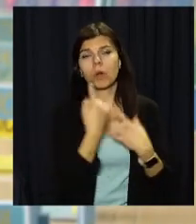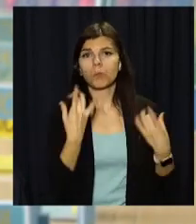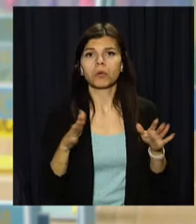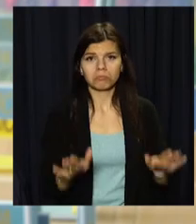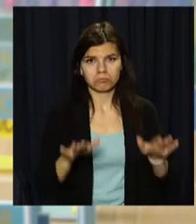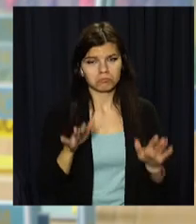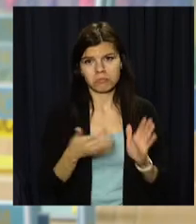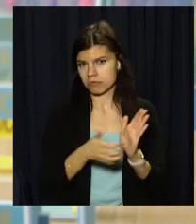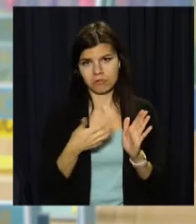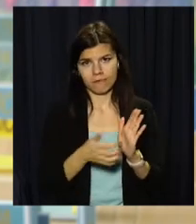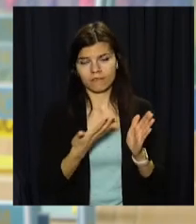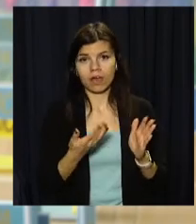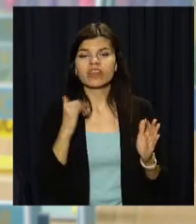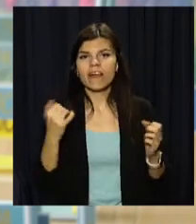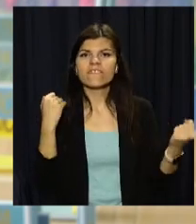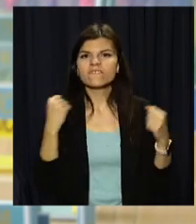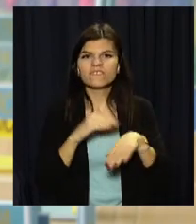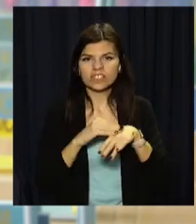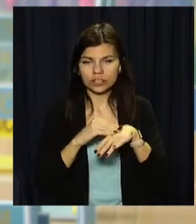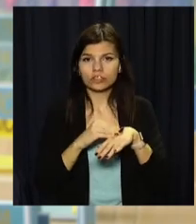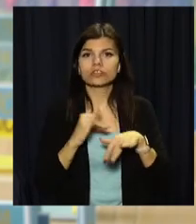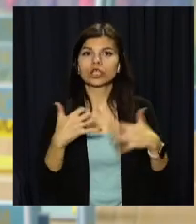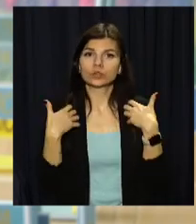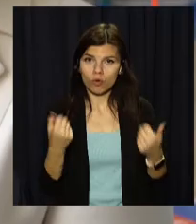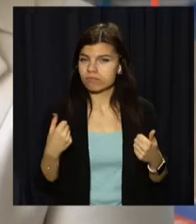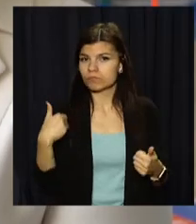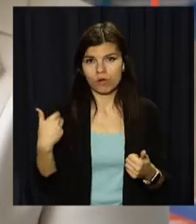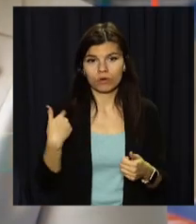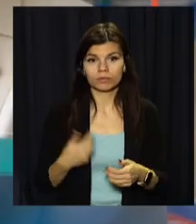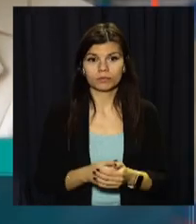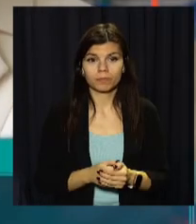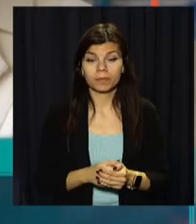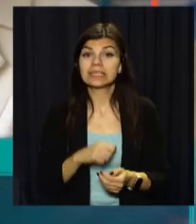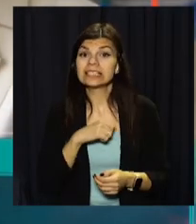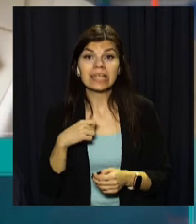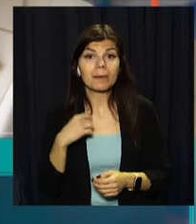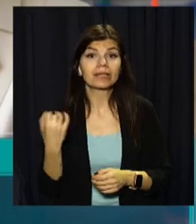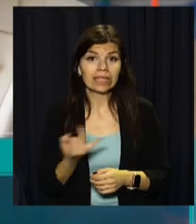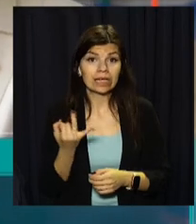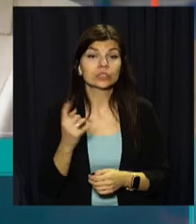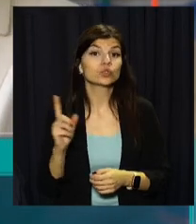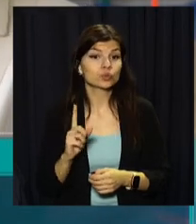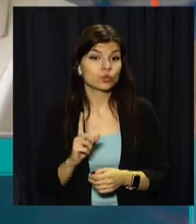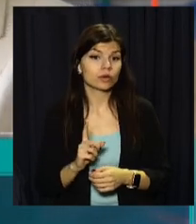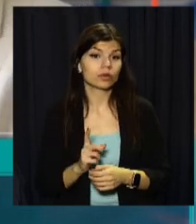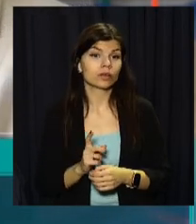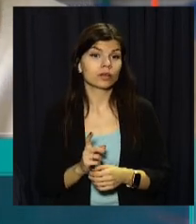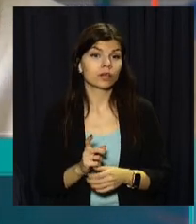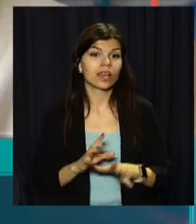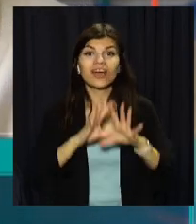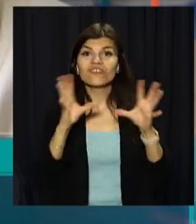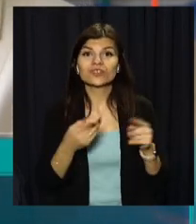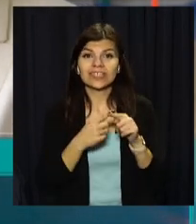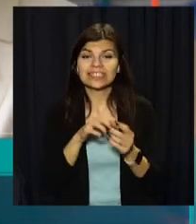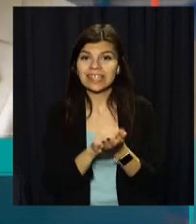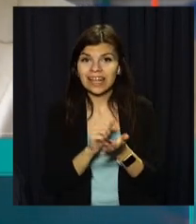отжиматься. Для физической формы, для здоровья полезно. Самое интересное, что все